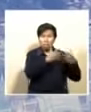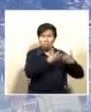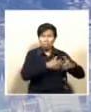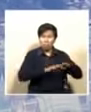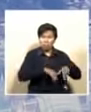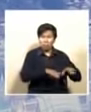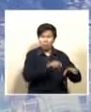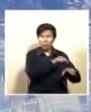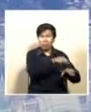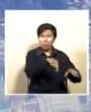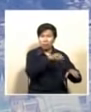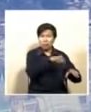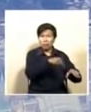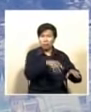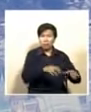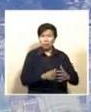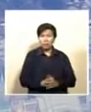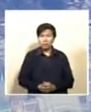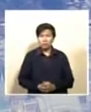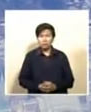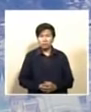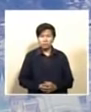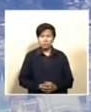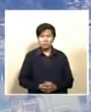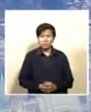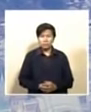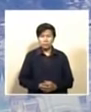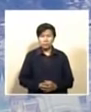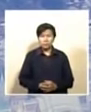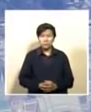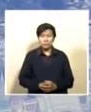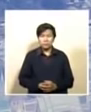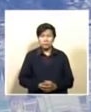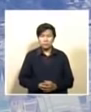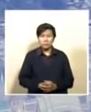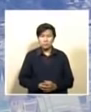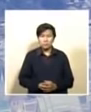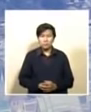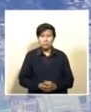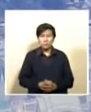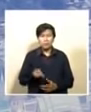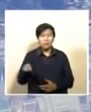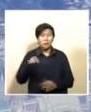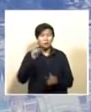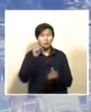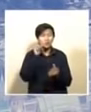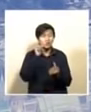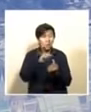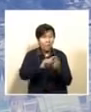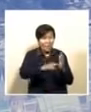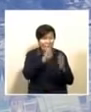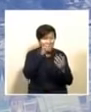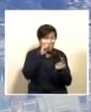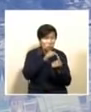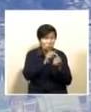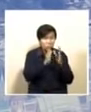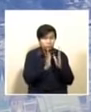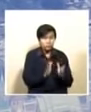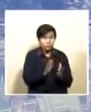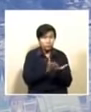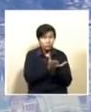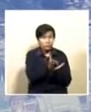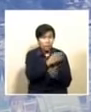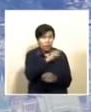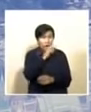ย์แล้วก็สถานพยาบาลก่อนเพราะว่าเริ่มเกิดปัญหาว่าสถานพยาบาลขาดแคลนไม่มีเพียง